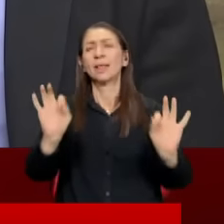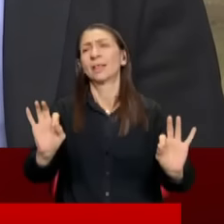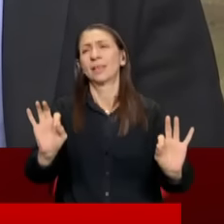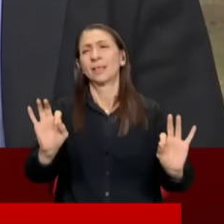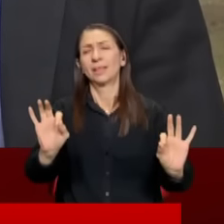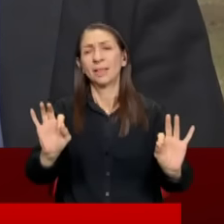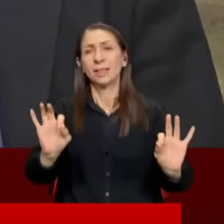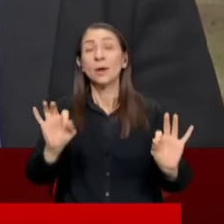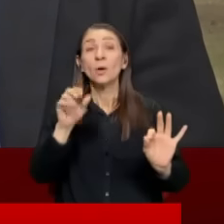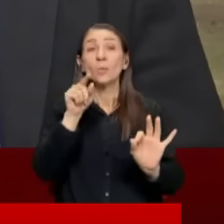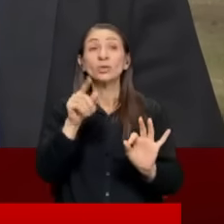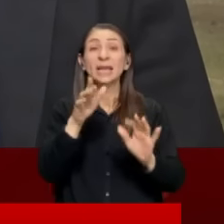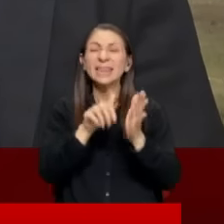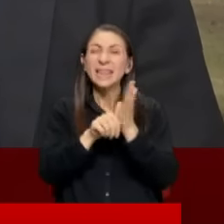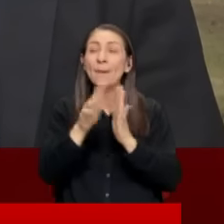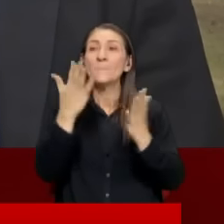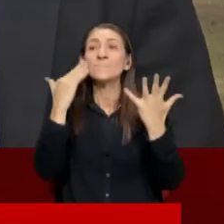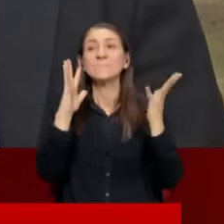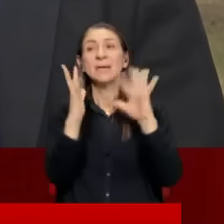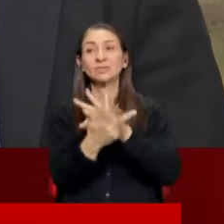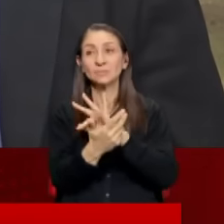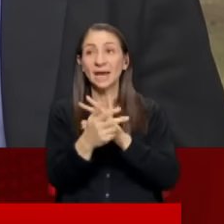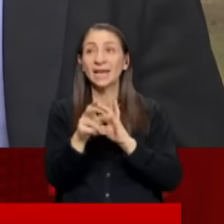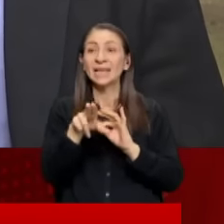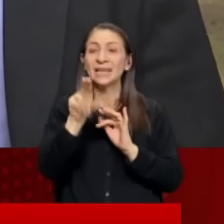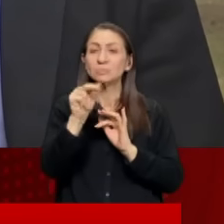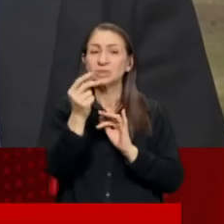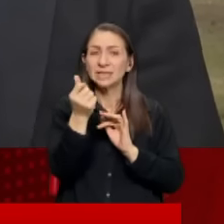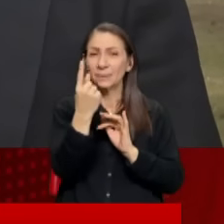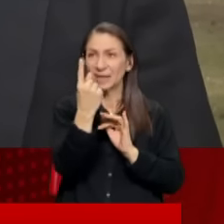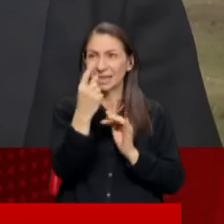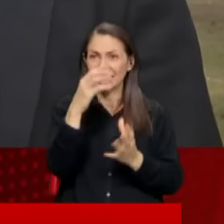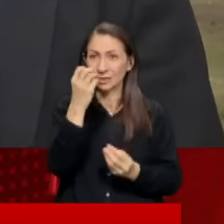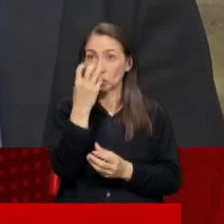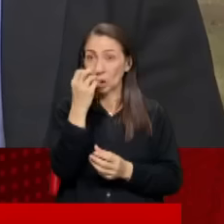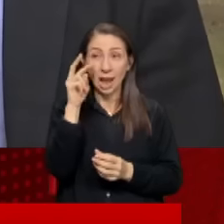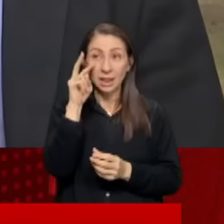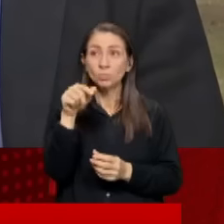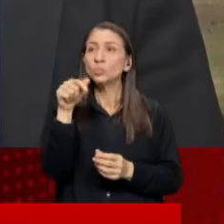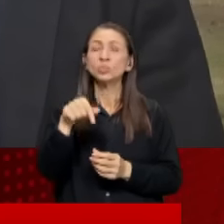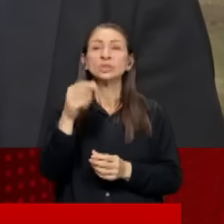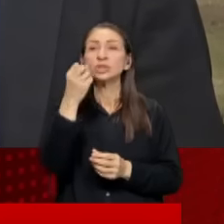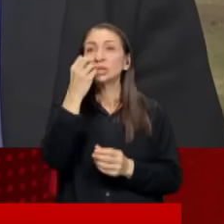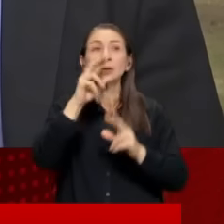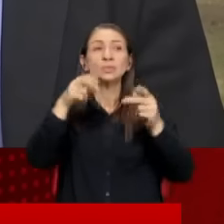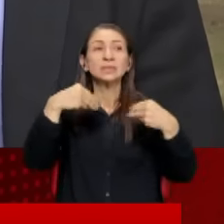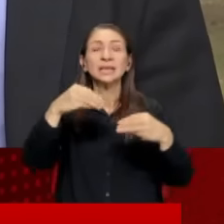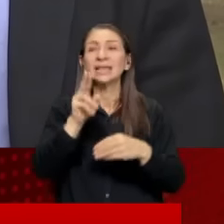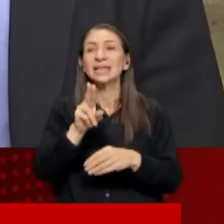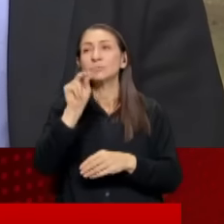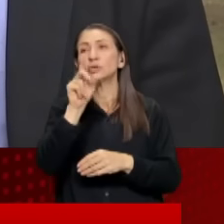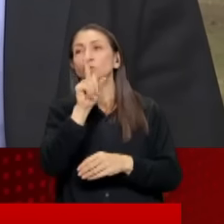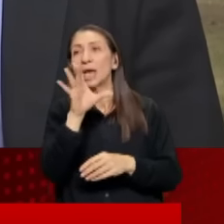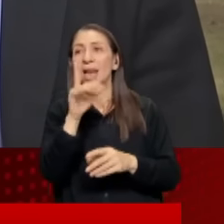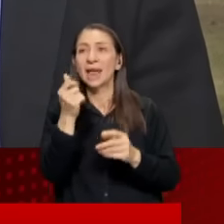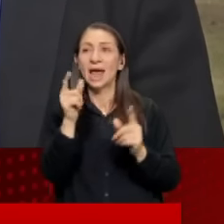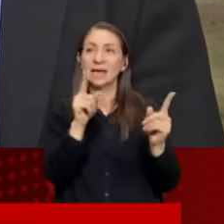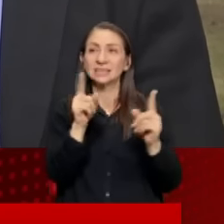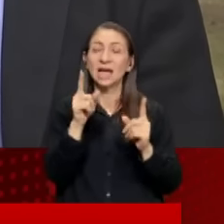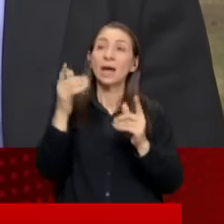aynı olacaktır. Bu da tamamen mevsimsel. 70 lira gülün tanesiydi Aralık'ta. Bugün çiçekçilerimizde 70 lira ile 150 lira arasında.